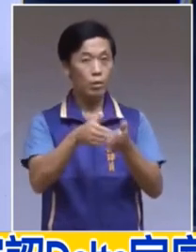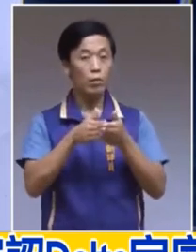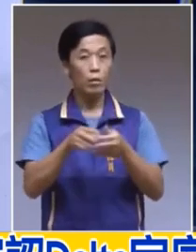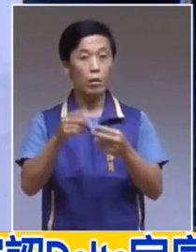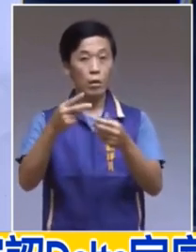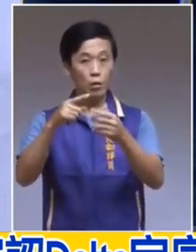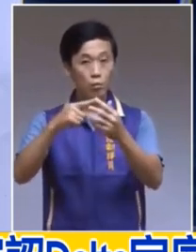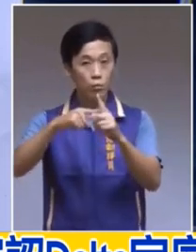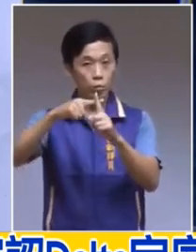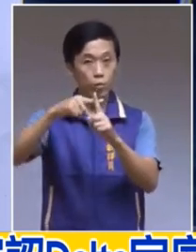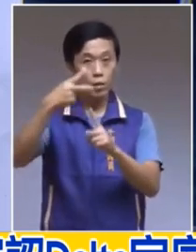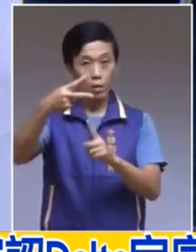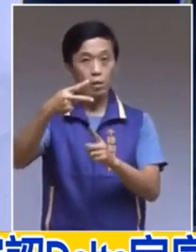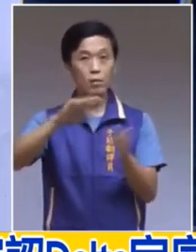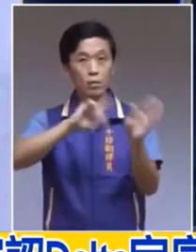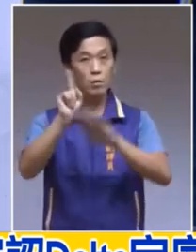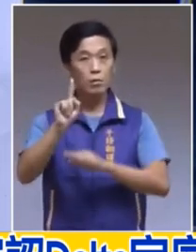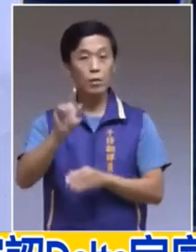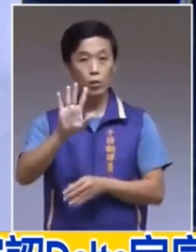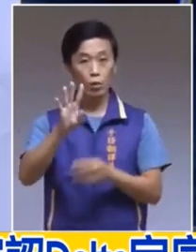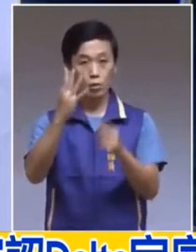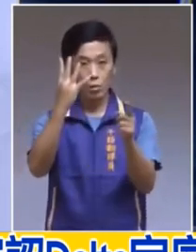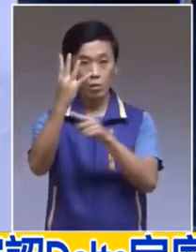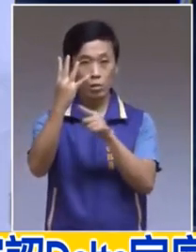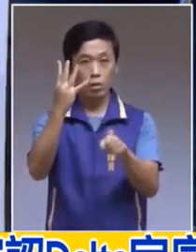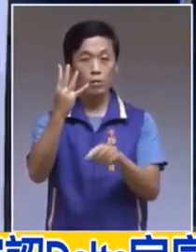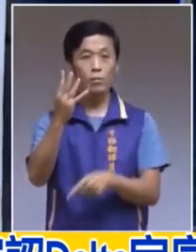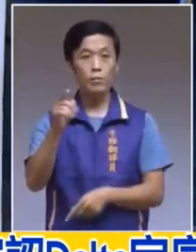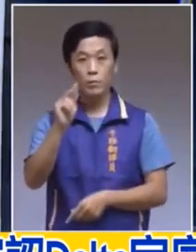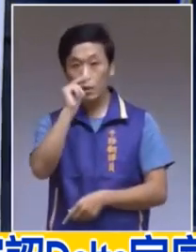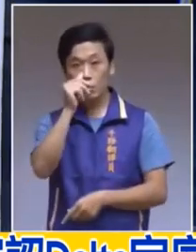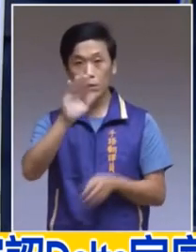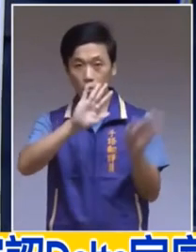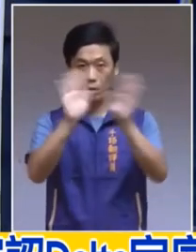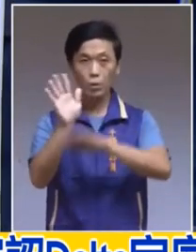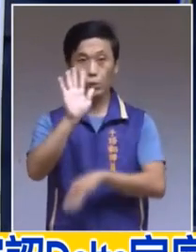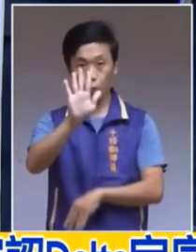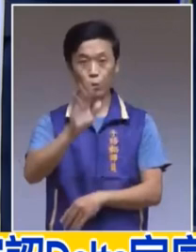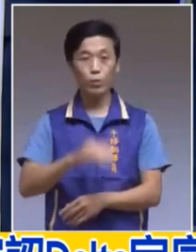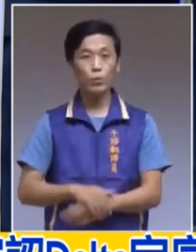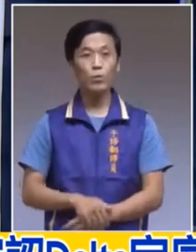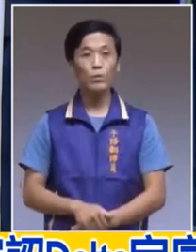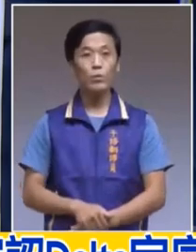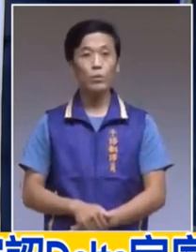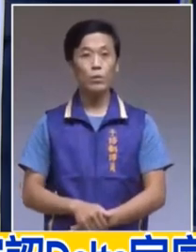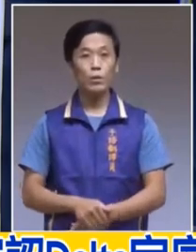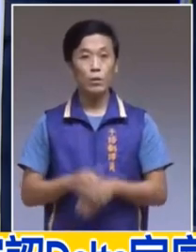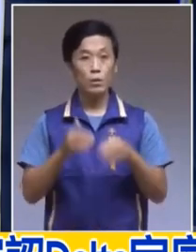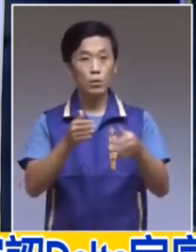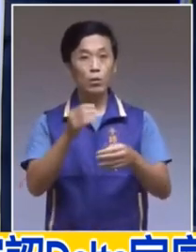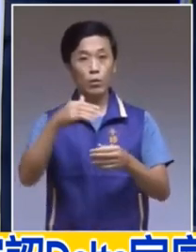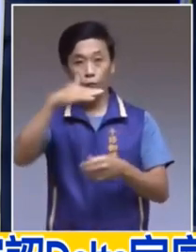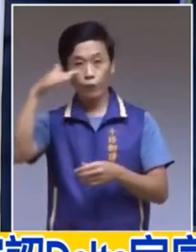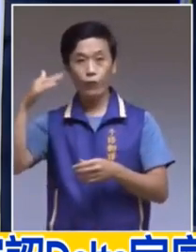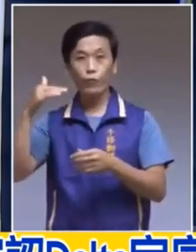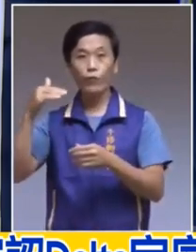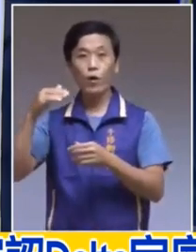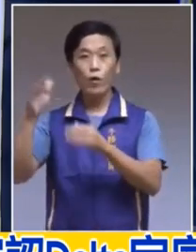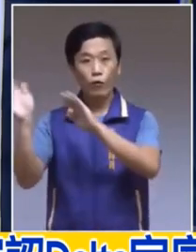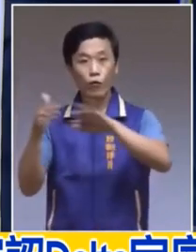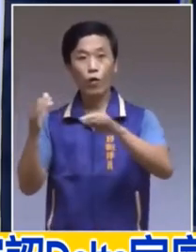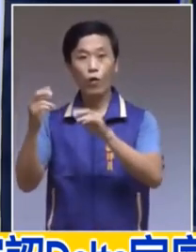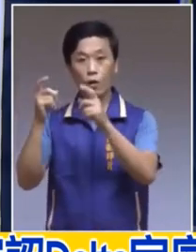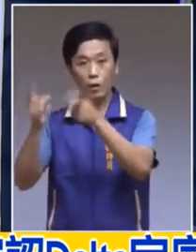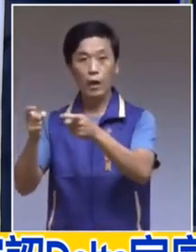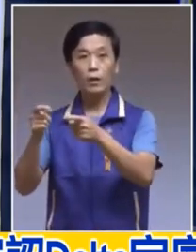级单位这一部分呢，我们有4个人哈，是比较特别的情形哈，大概跟丰港或者是善